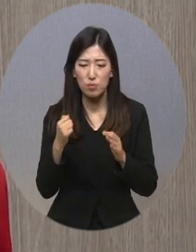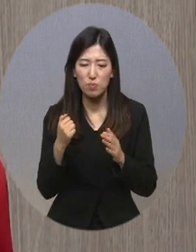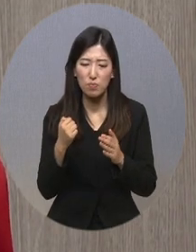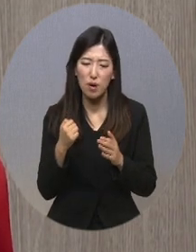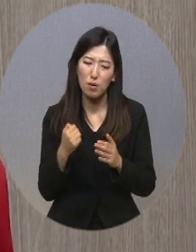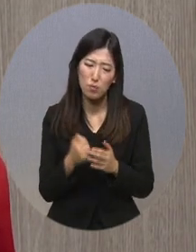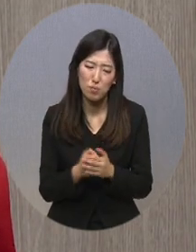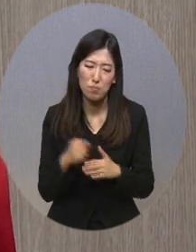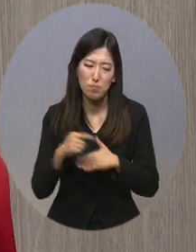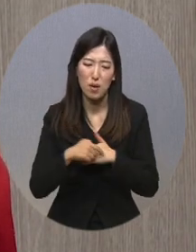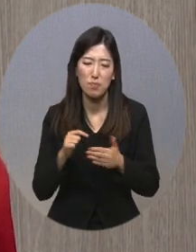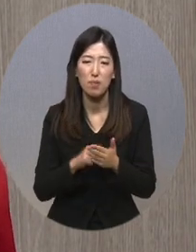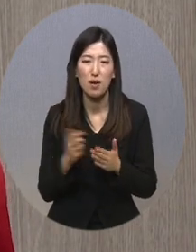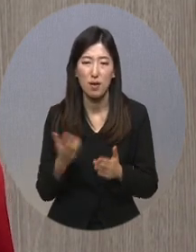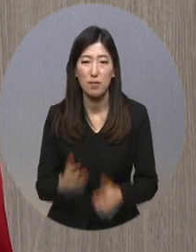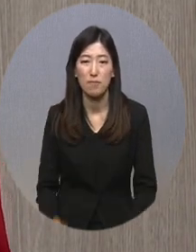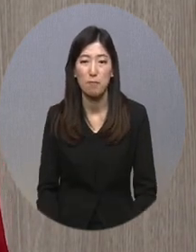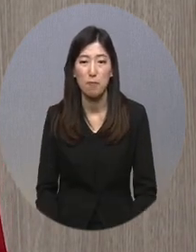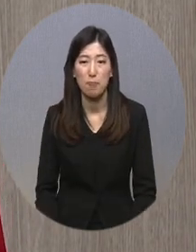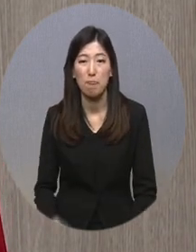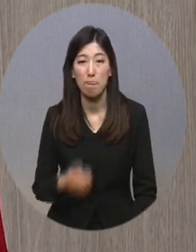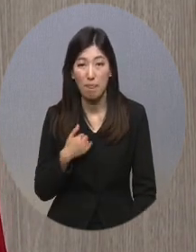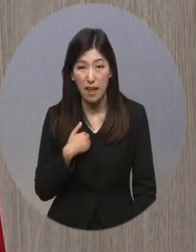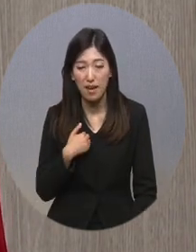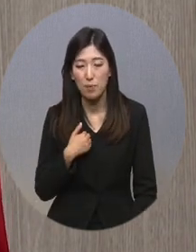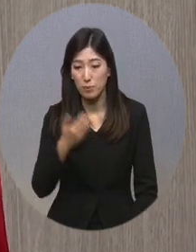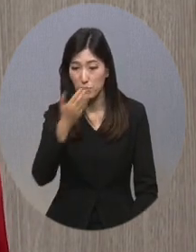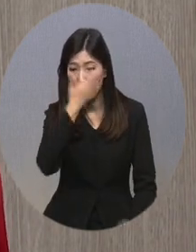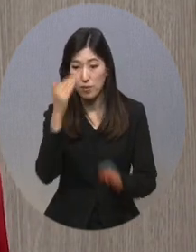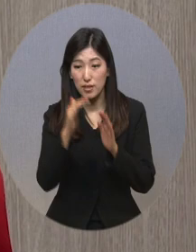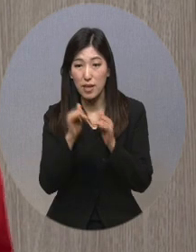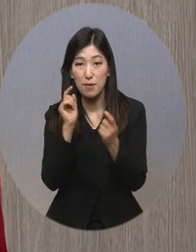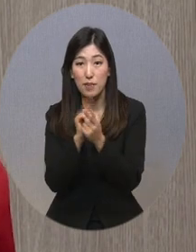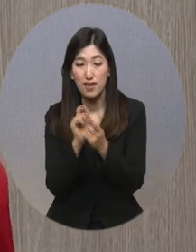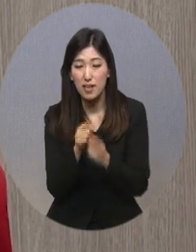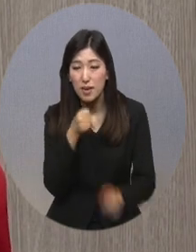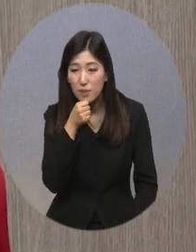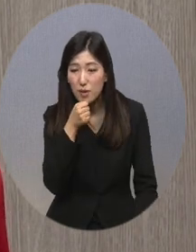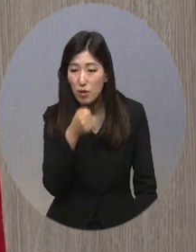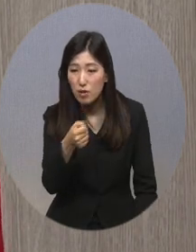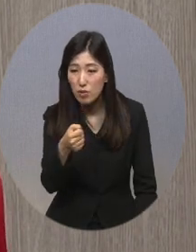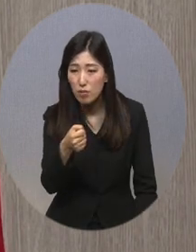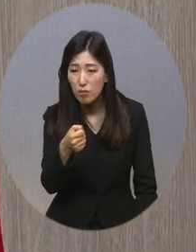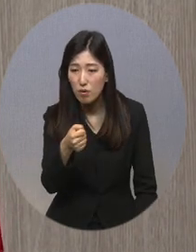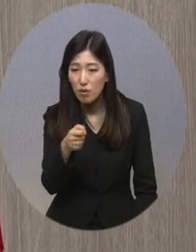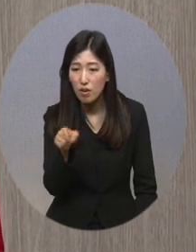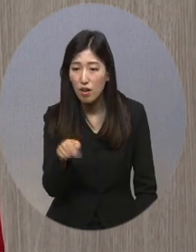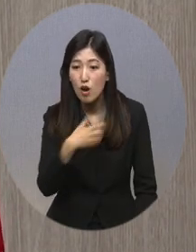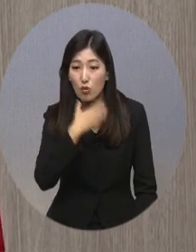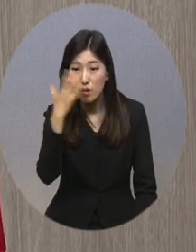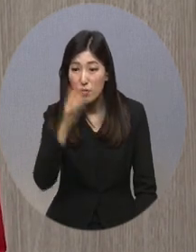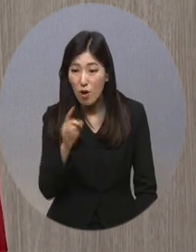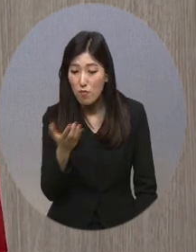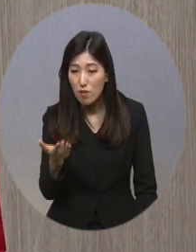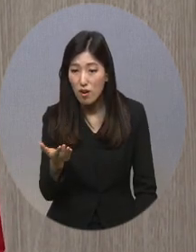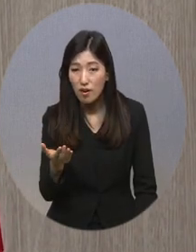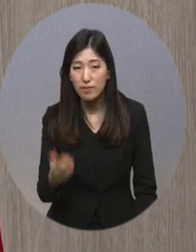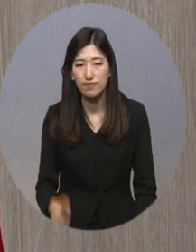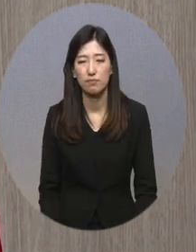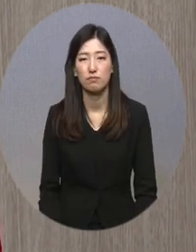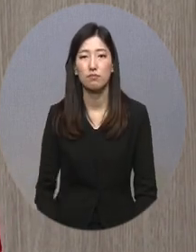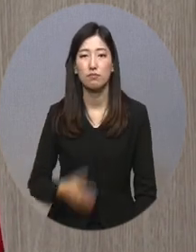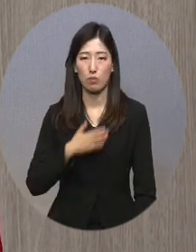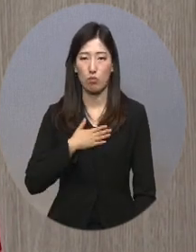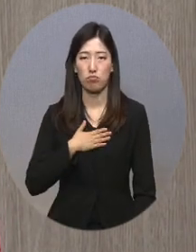뭐냐면 제가 일부러 막 이렇게 인터뷰를 해요. 그러면 그들이 거의 한결같이 부자가 되는 게